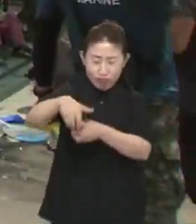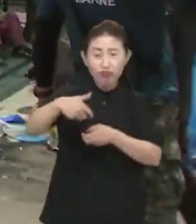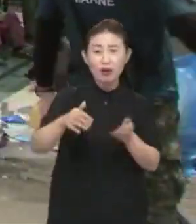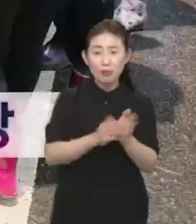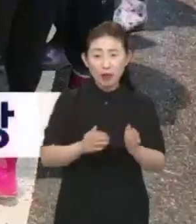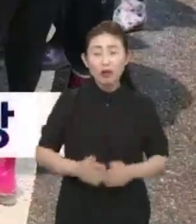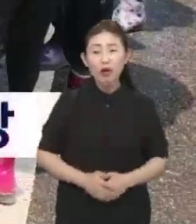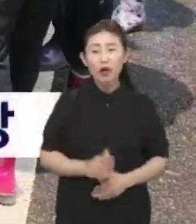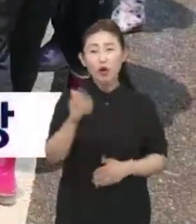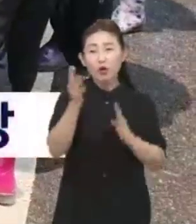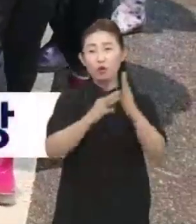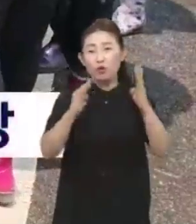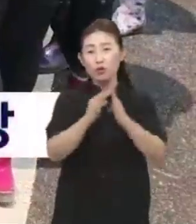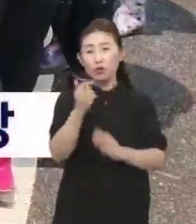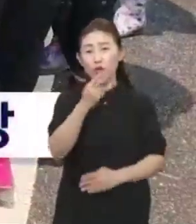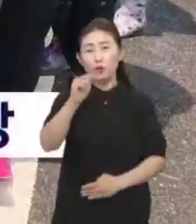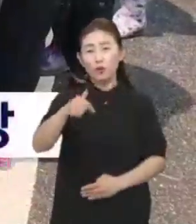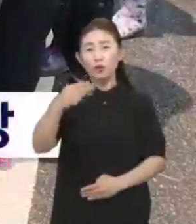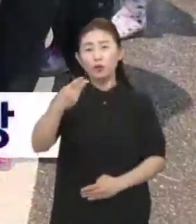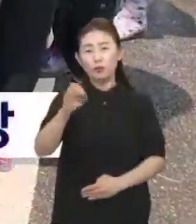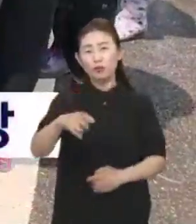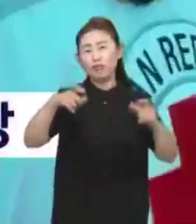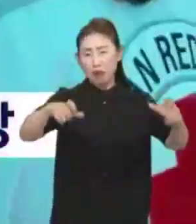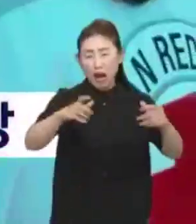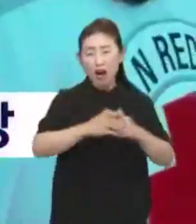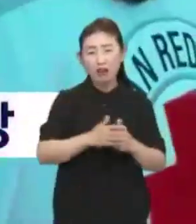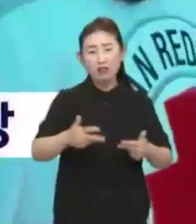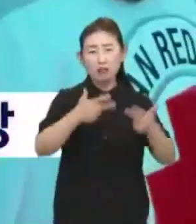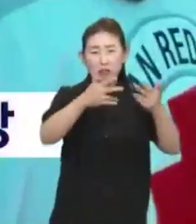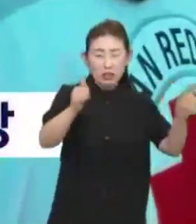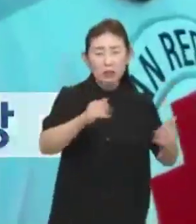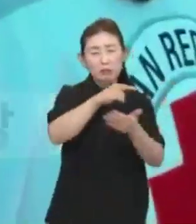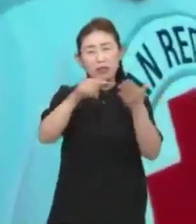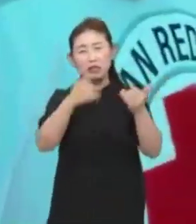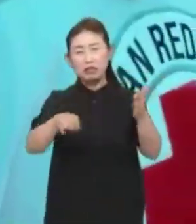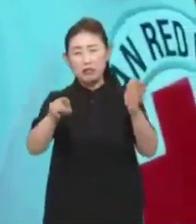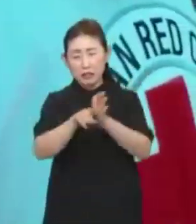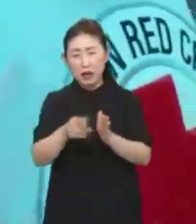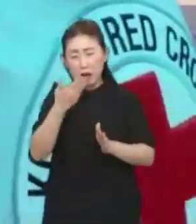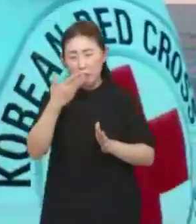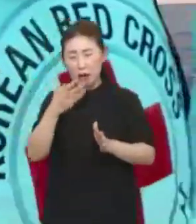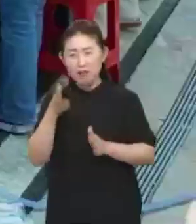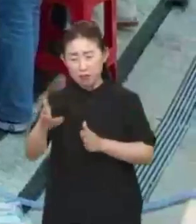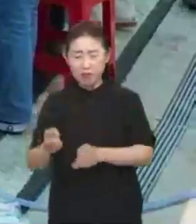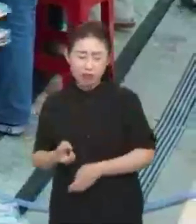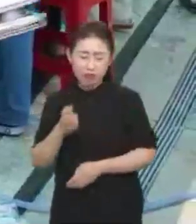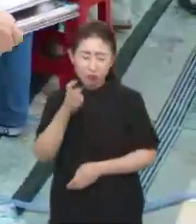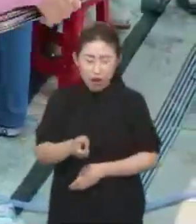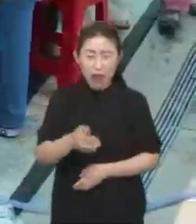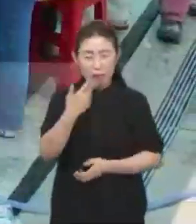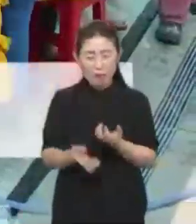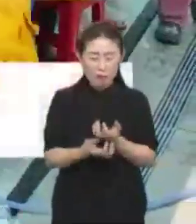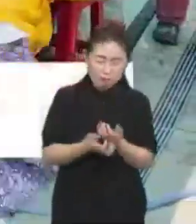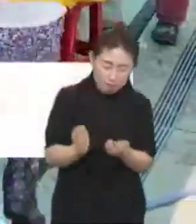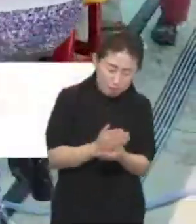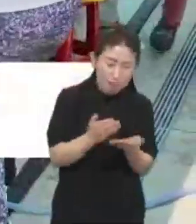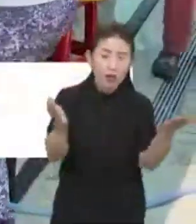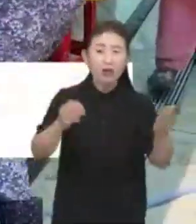고생한 자원봉사자들과 이재민들을 위해 맛있는 한 끼를 제공할 밥차까지 등장했습니다. 수의를